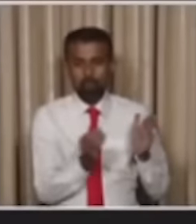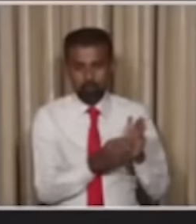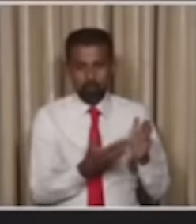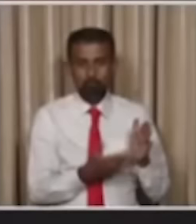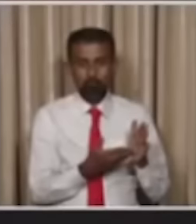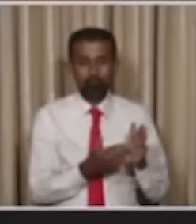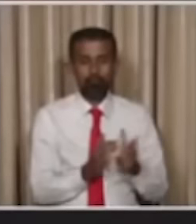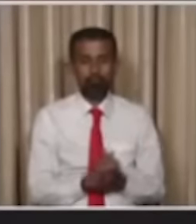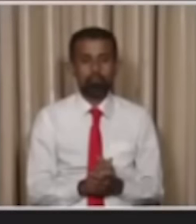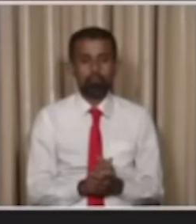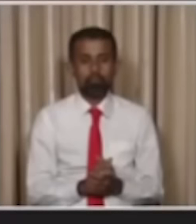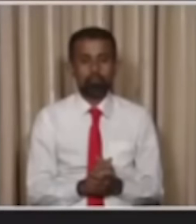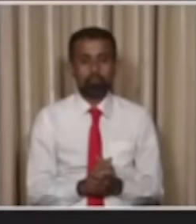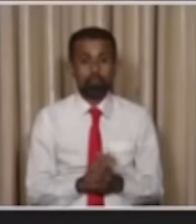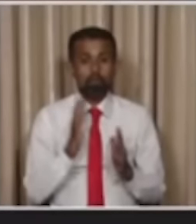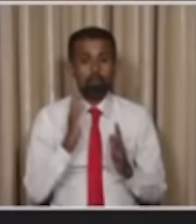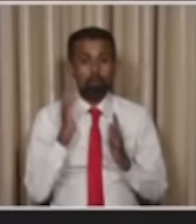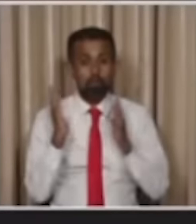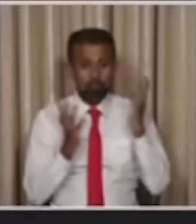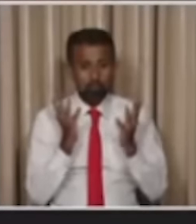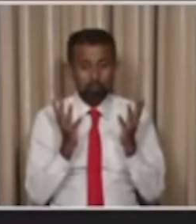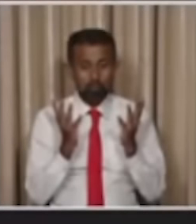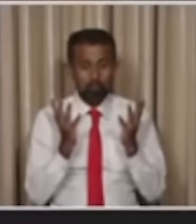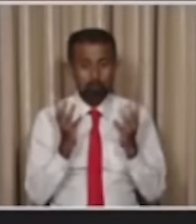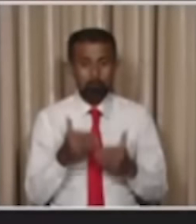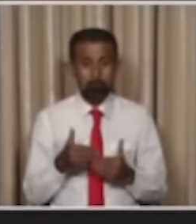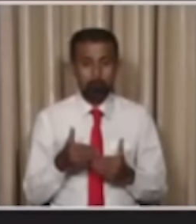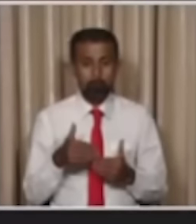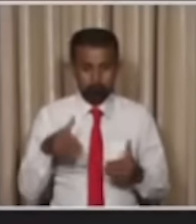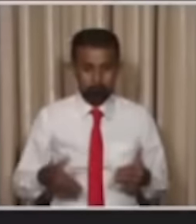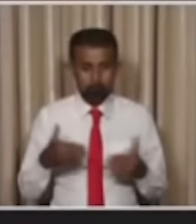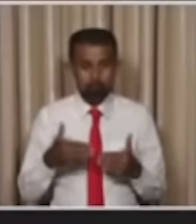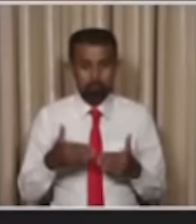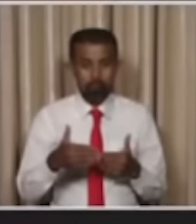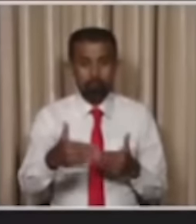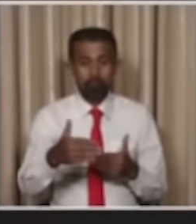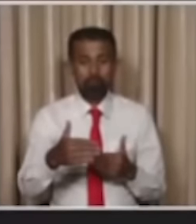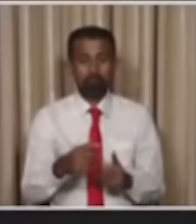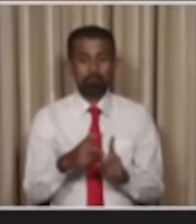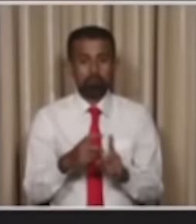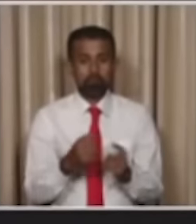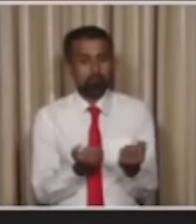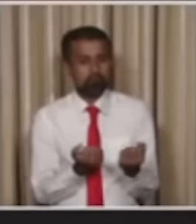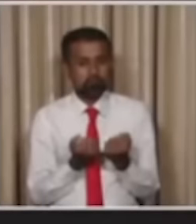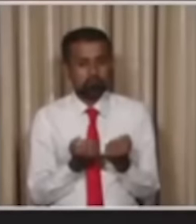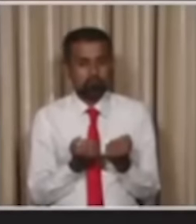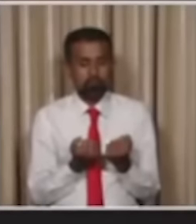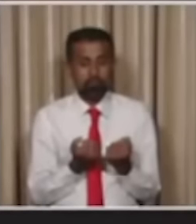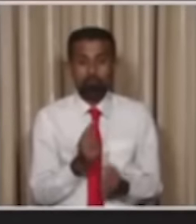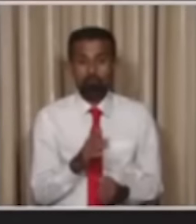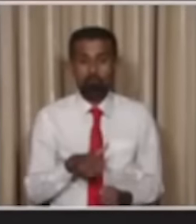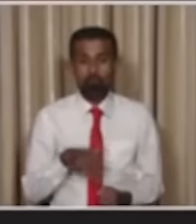කියනවා ලෝකය මෙතැන් සිට ඉදිරියට මුහුණ දෙන බරපතලම අභියෝග අතරින්